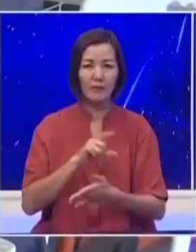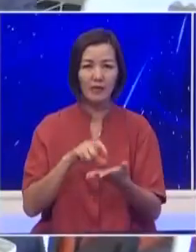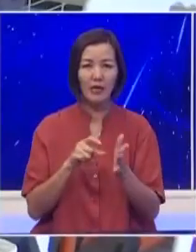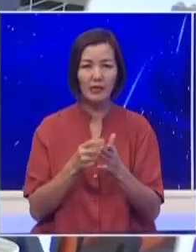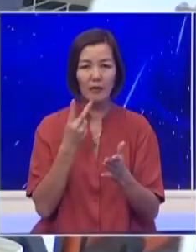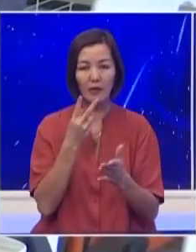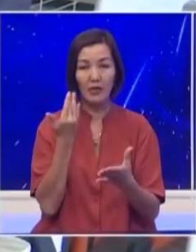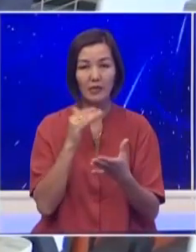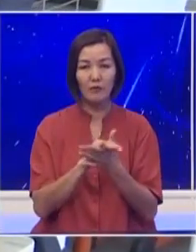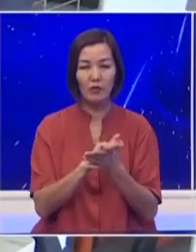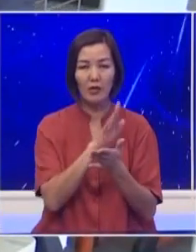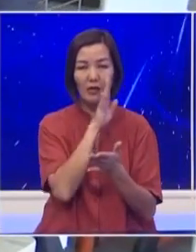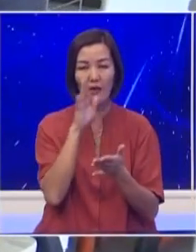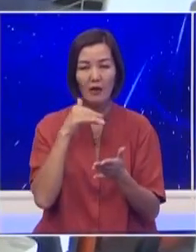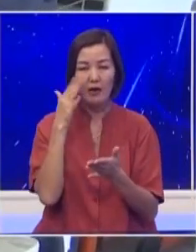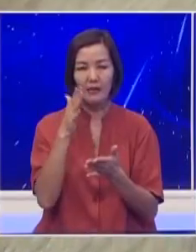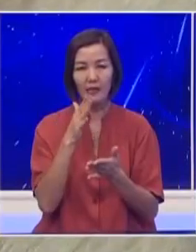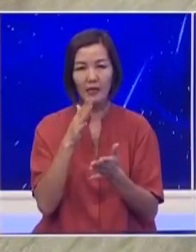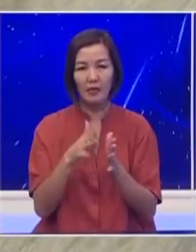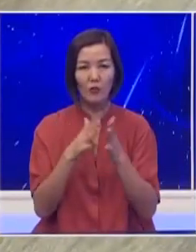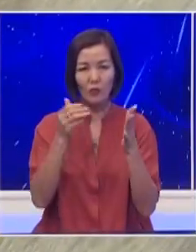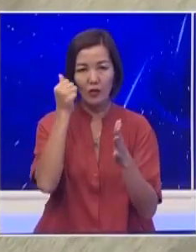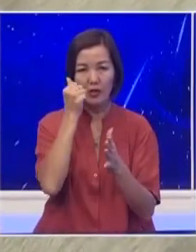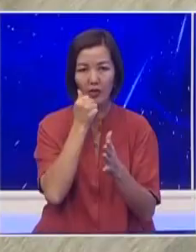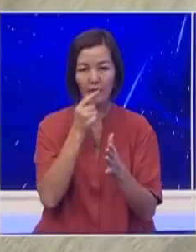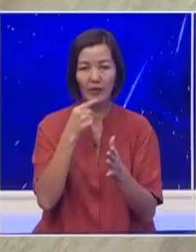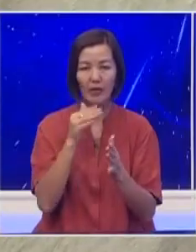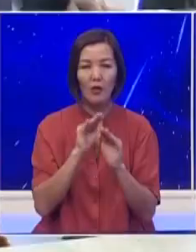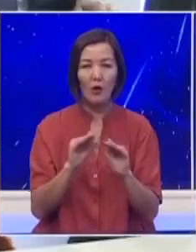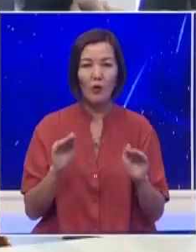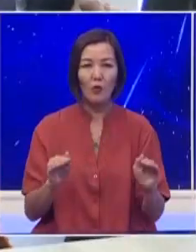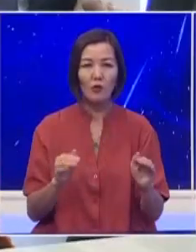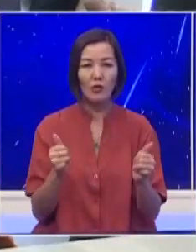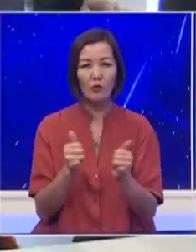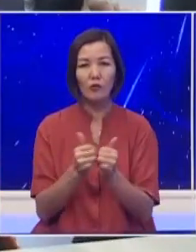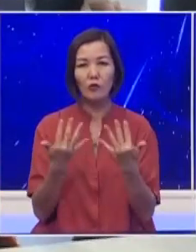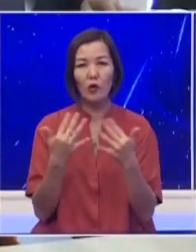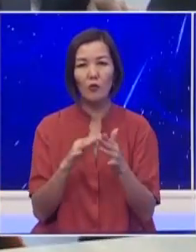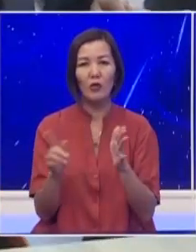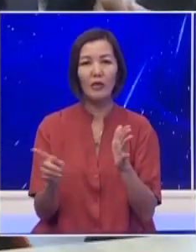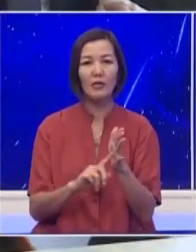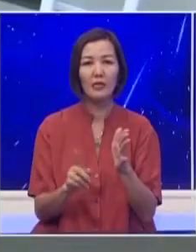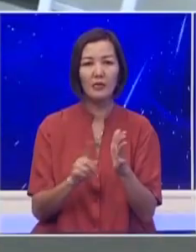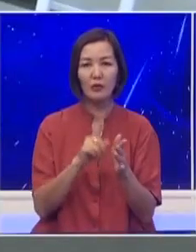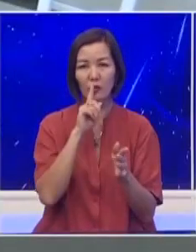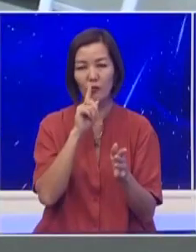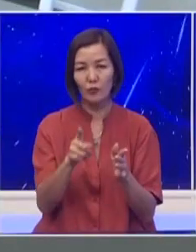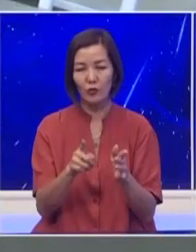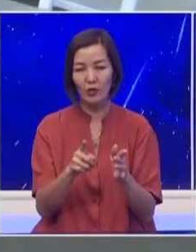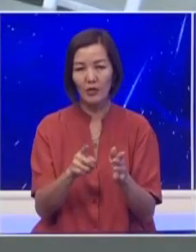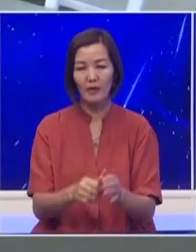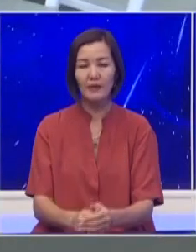шыққан ата-аналардың ел ағаларына айтар алғысы зор. Оқушылар болса, көрші ауылға тасынудың дәуірі келмеске